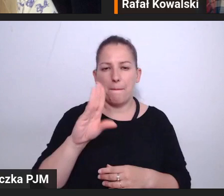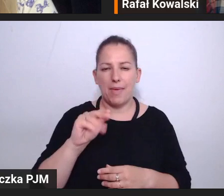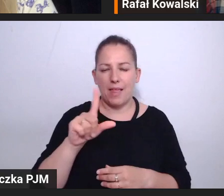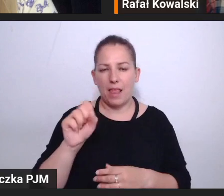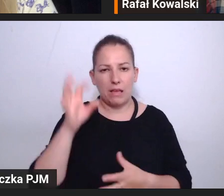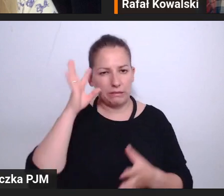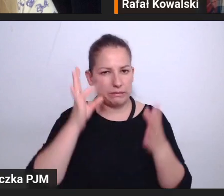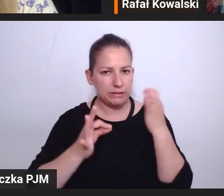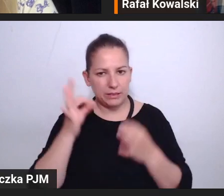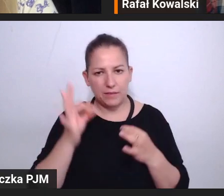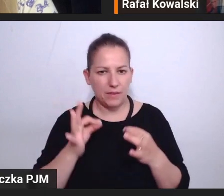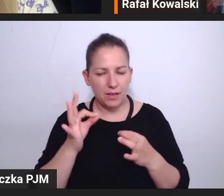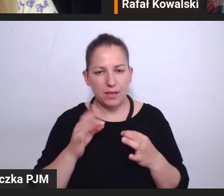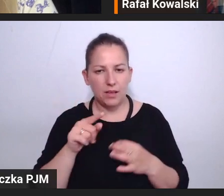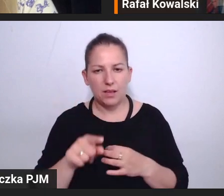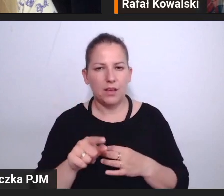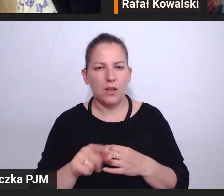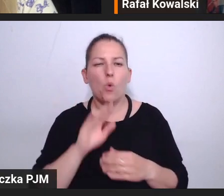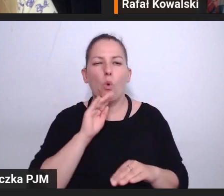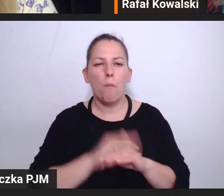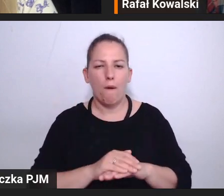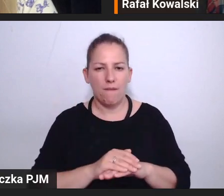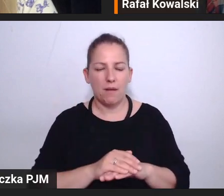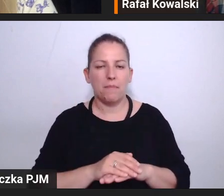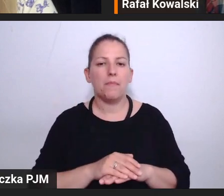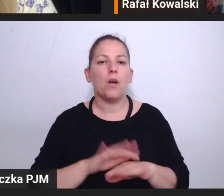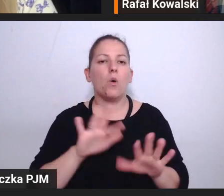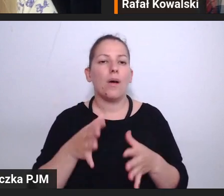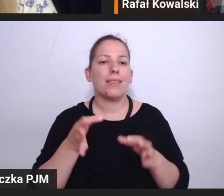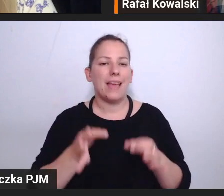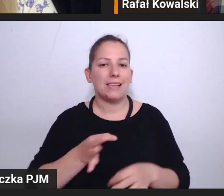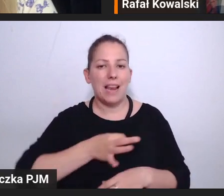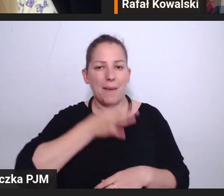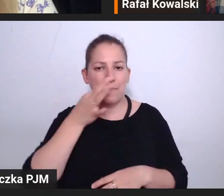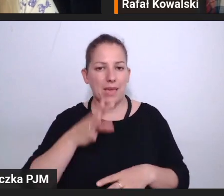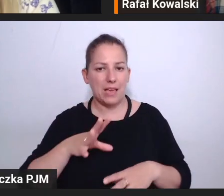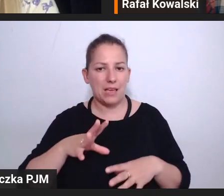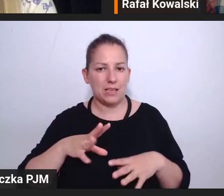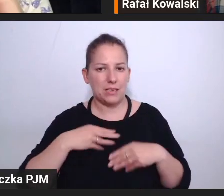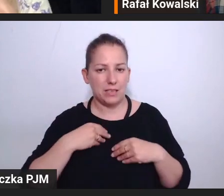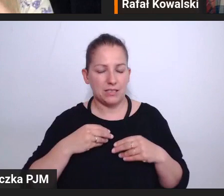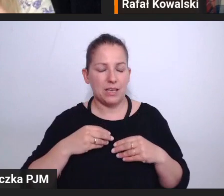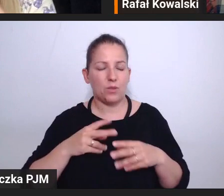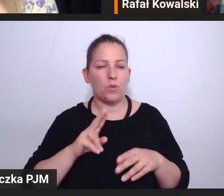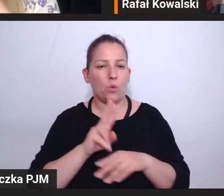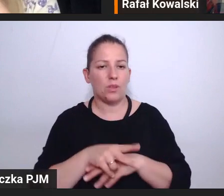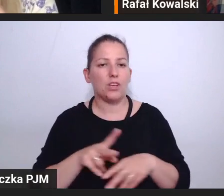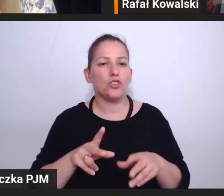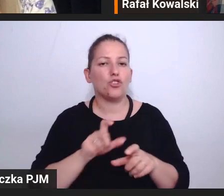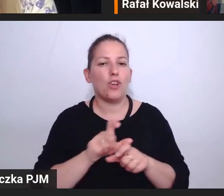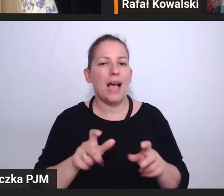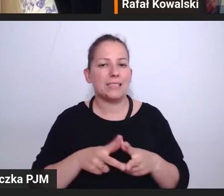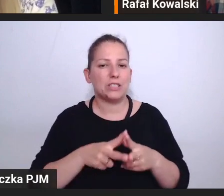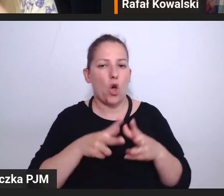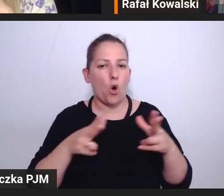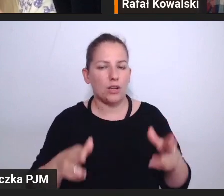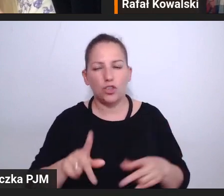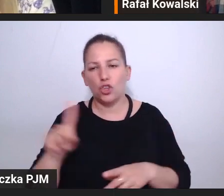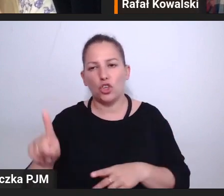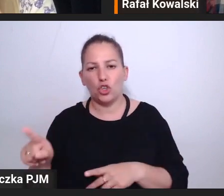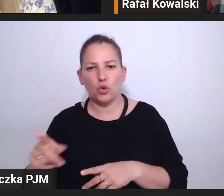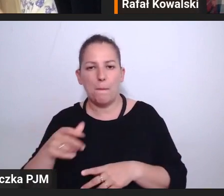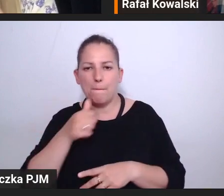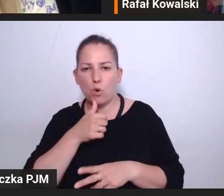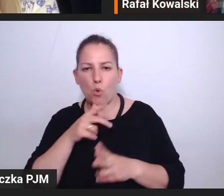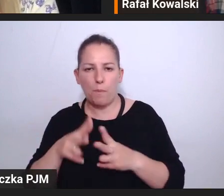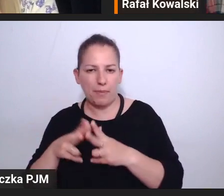zastanawia. To chodzi o umowy. To znaczy, że teraz lepiej zatrudniać na czas określony niż na okres próbny? To